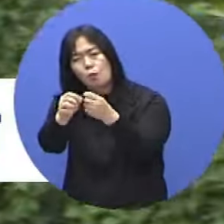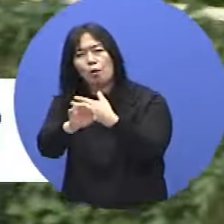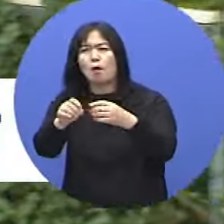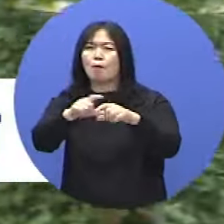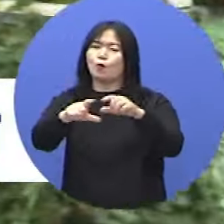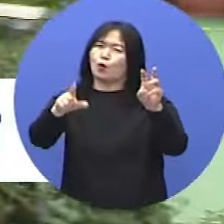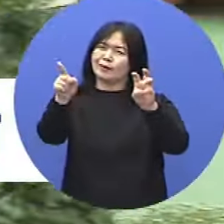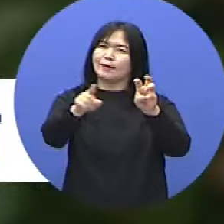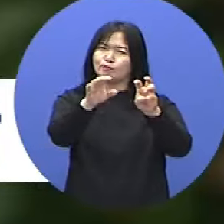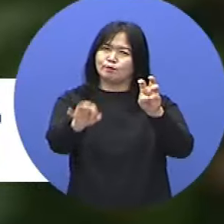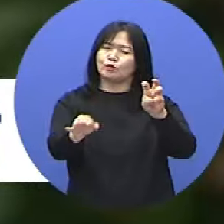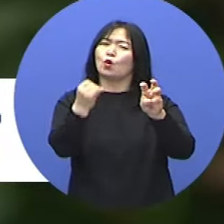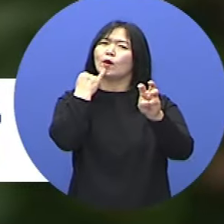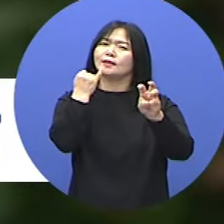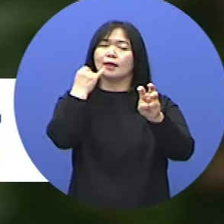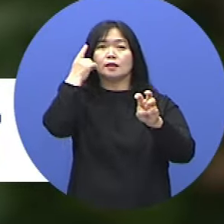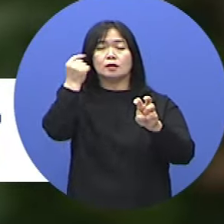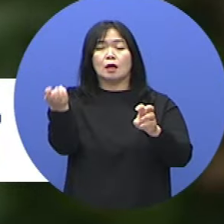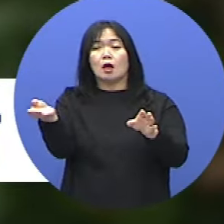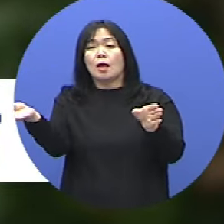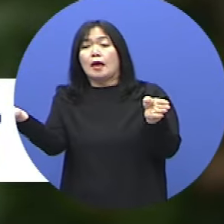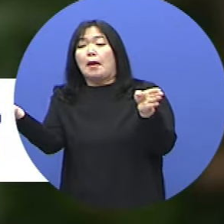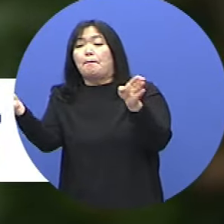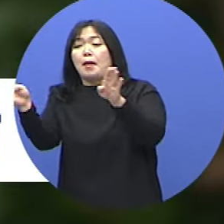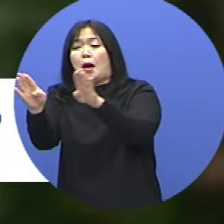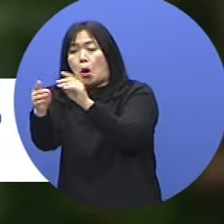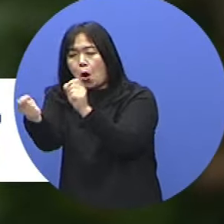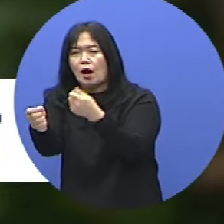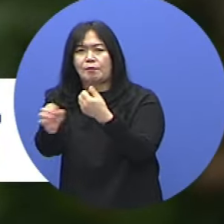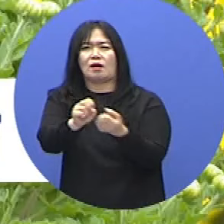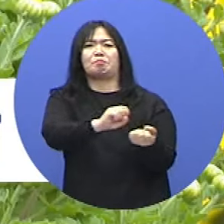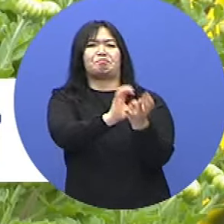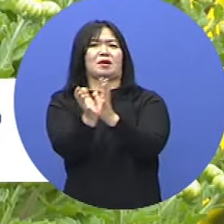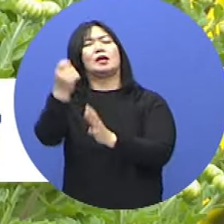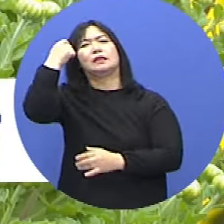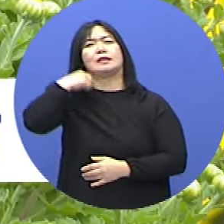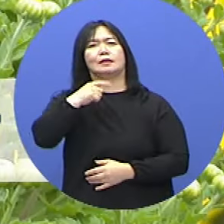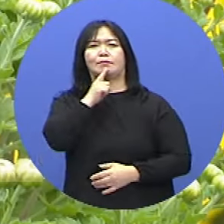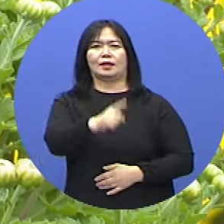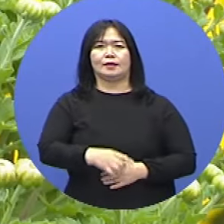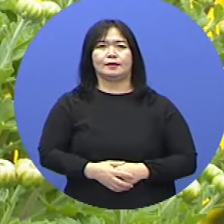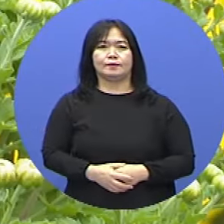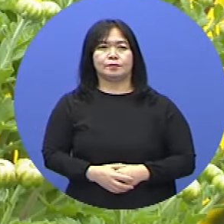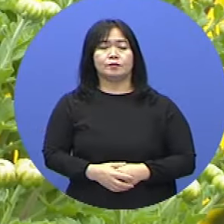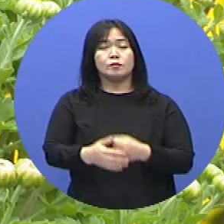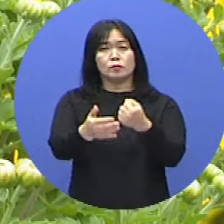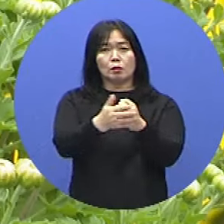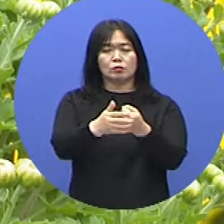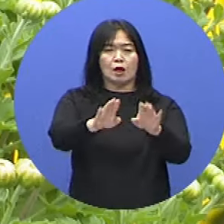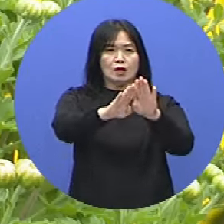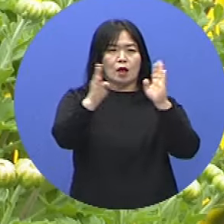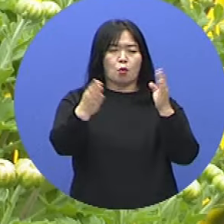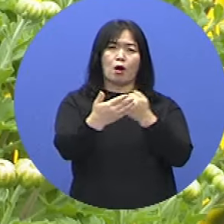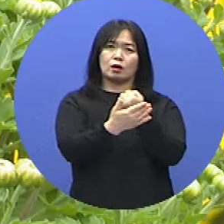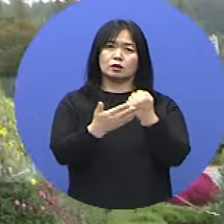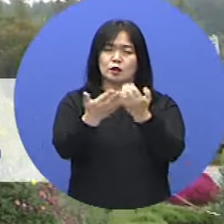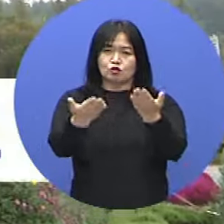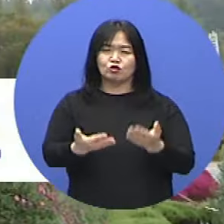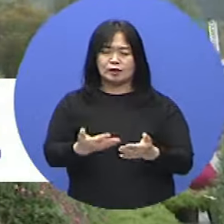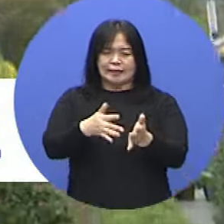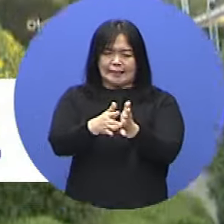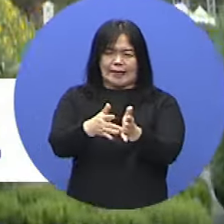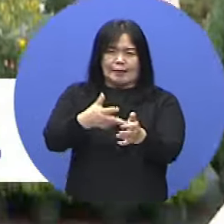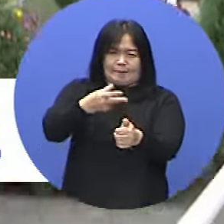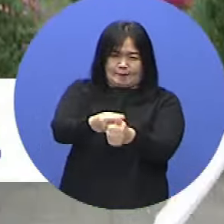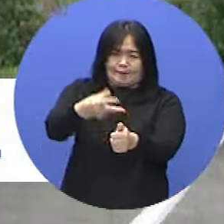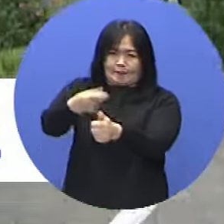약 30% 축제 폐막이 가까워져서야 만개할 것으로 전망하고 있습니다이 때문에 개화에 도움이 되는 촉진까지